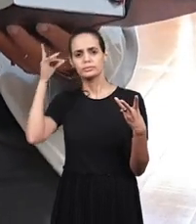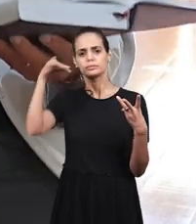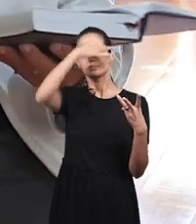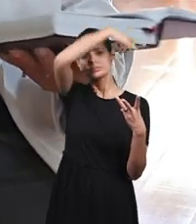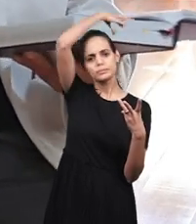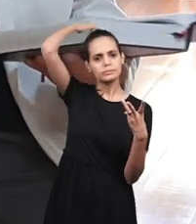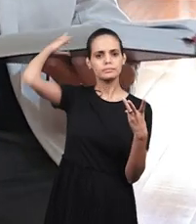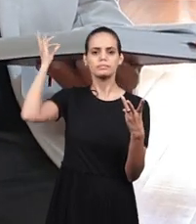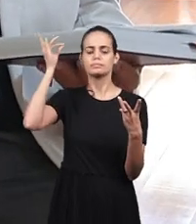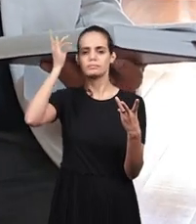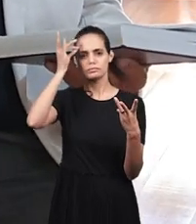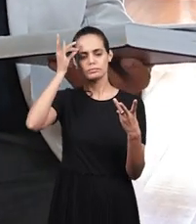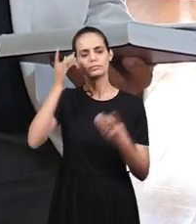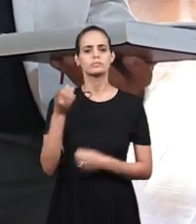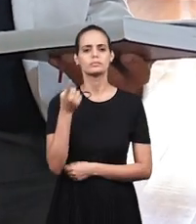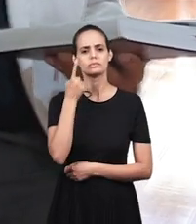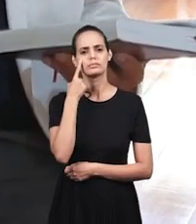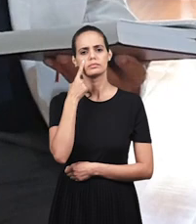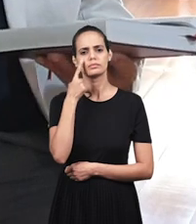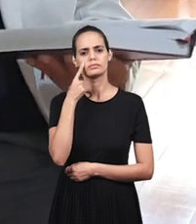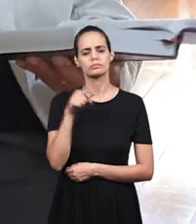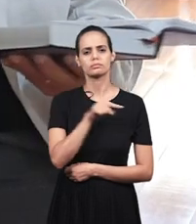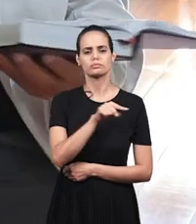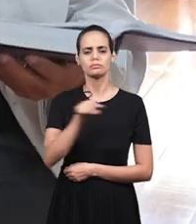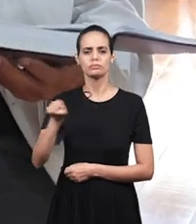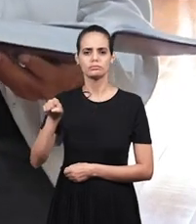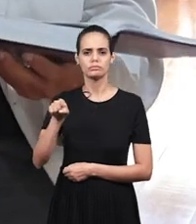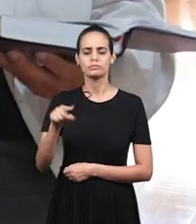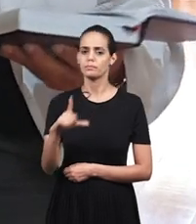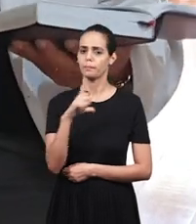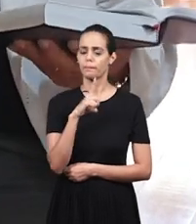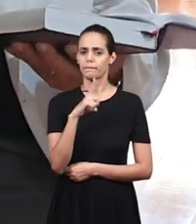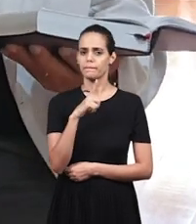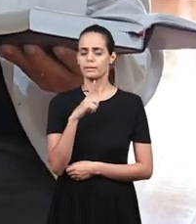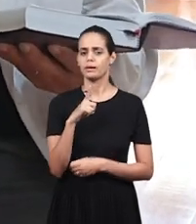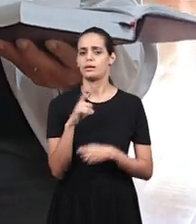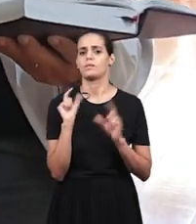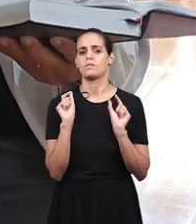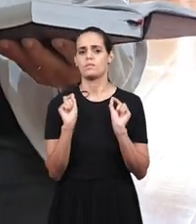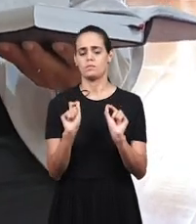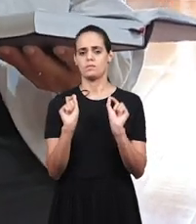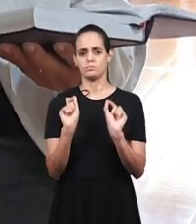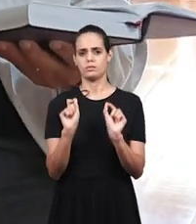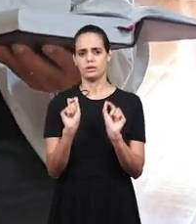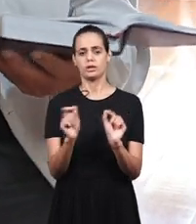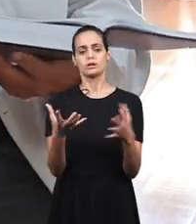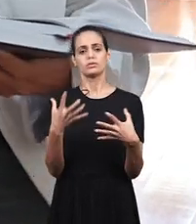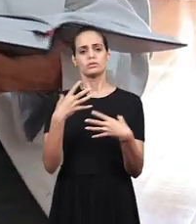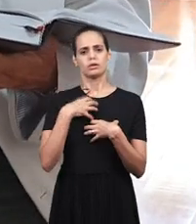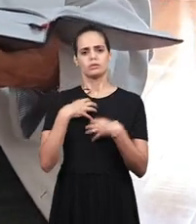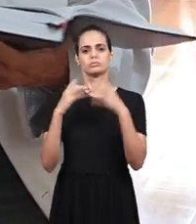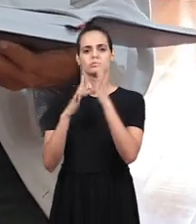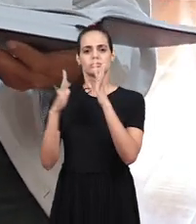прообраз Отца, прообраз Сына, прообраз Духа Святого. Мы находим другие формы, как